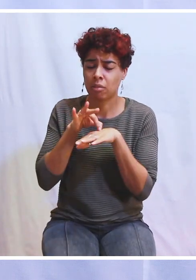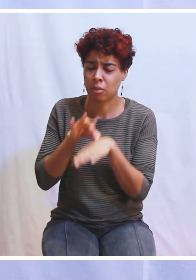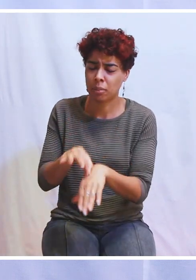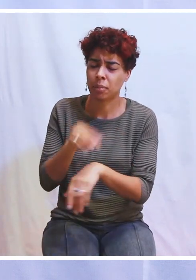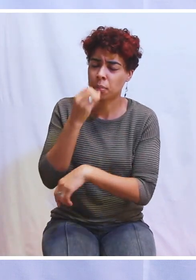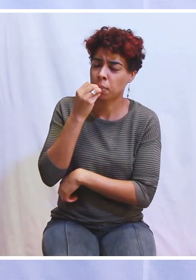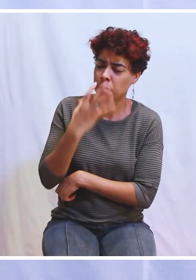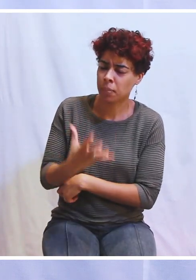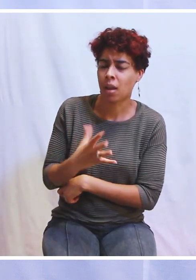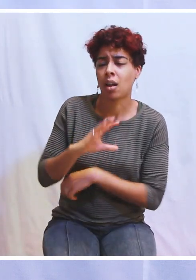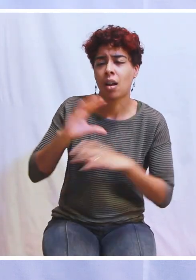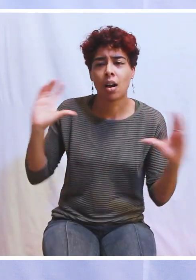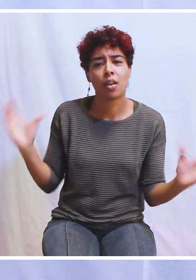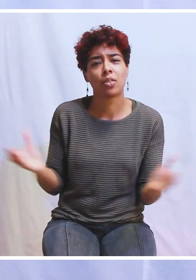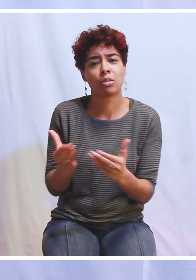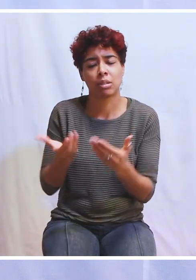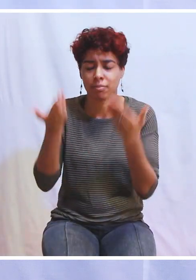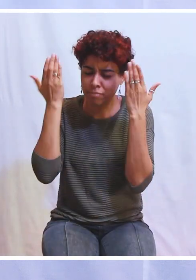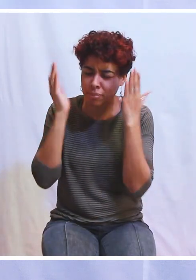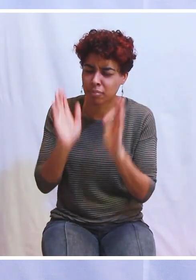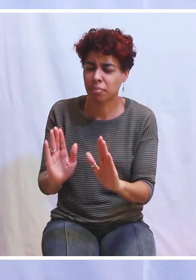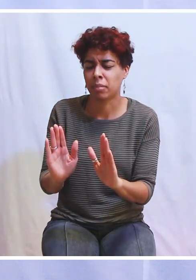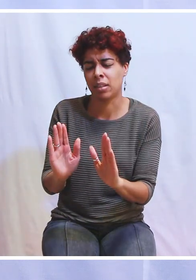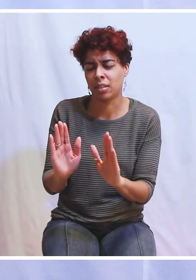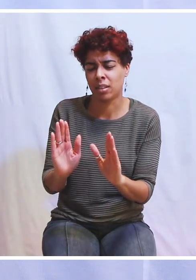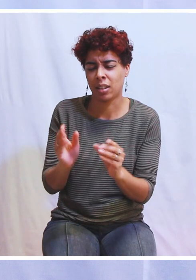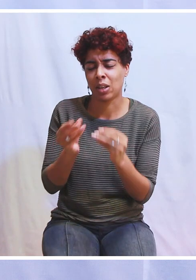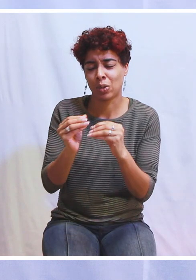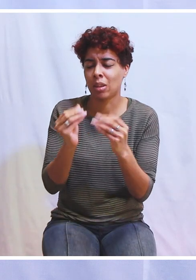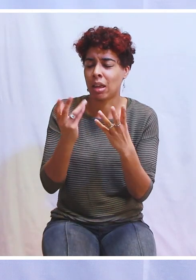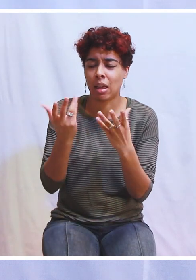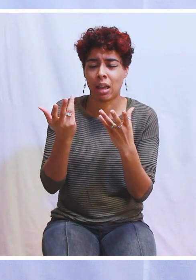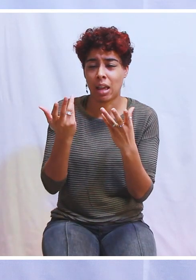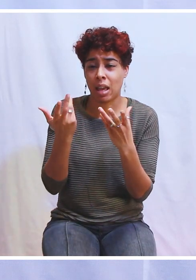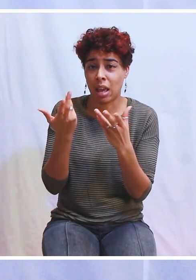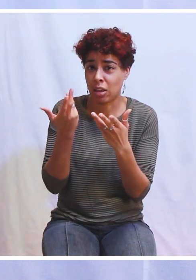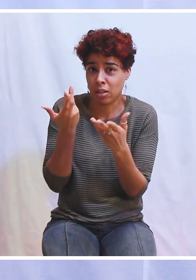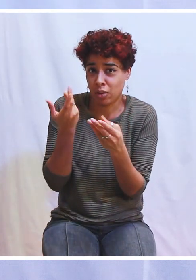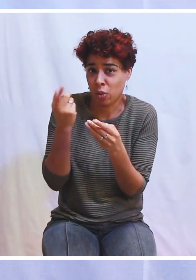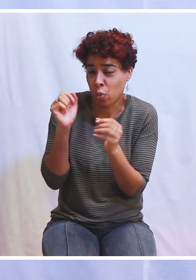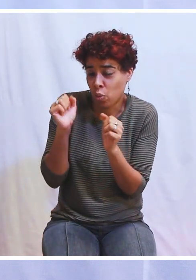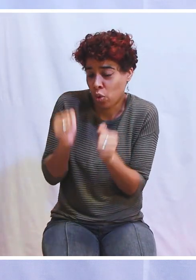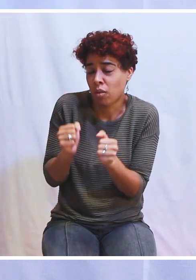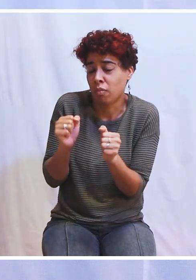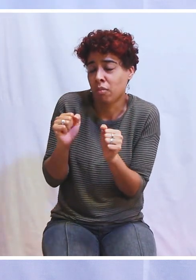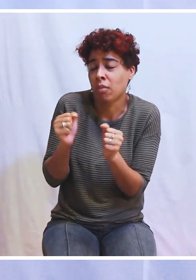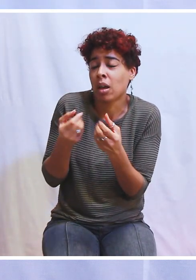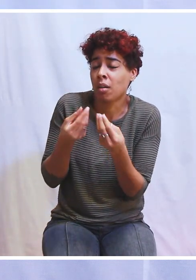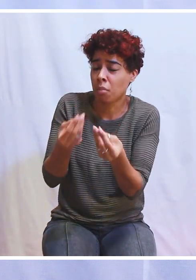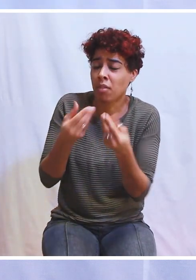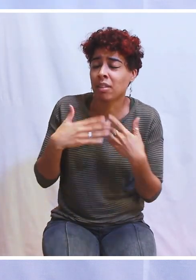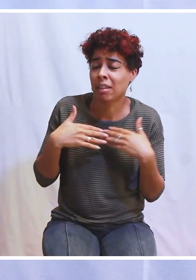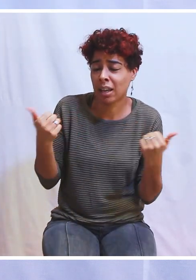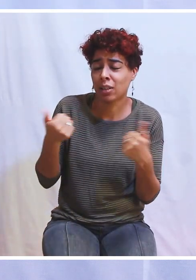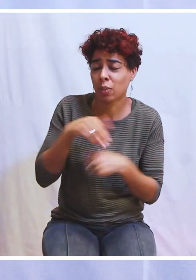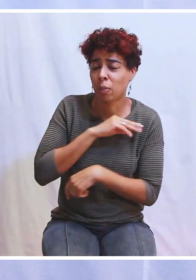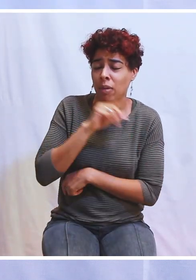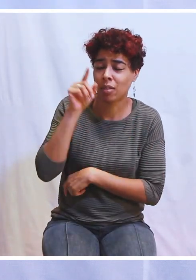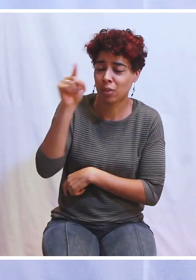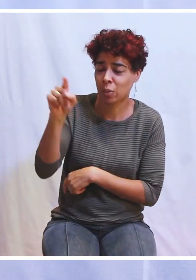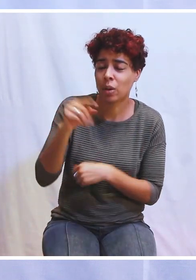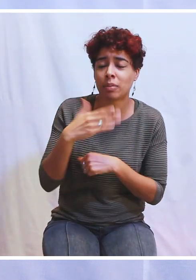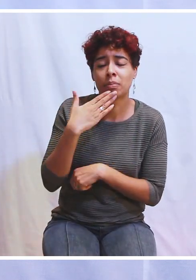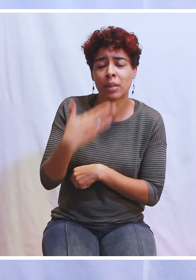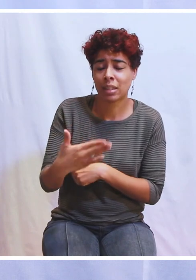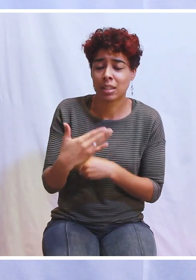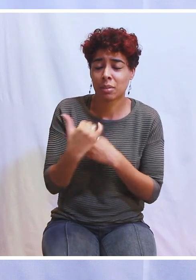faut, à l'entourer, à le bénir et à l'amener à la guérison, Seigneur. Merci parce que ton esprit nous conduit, ta parole nous alimente.